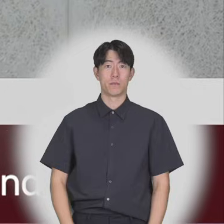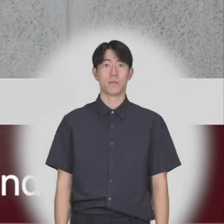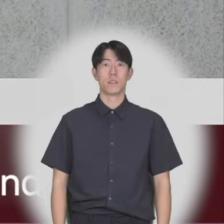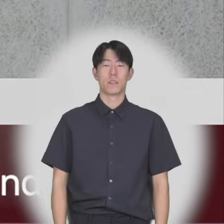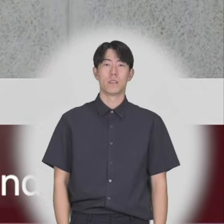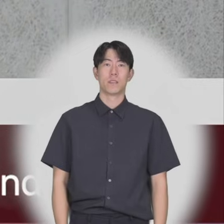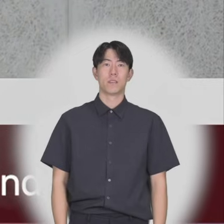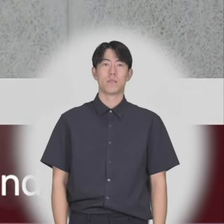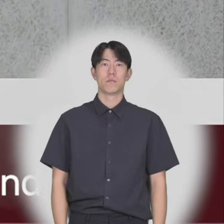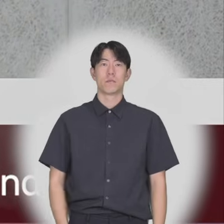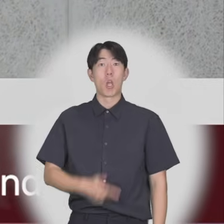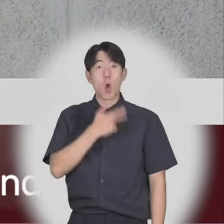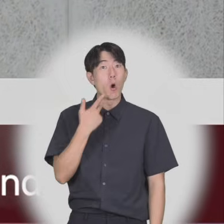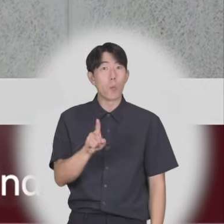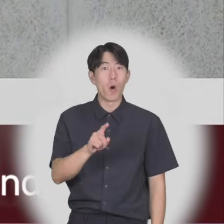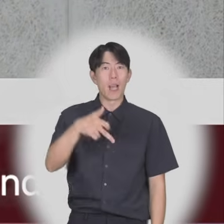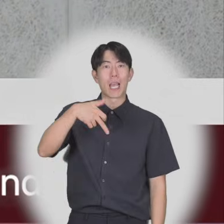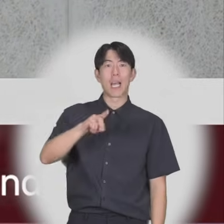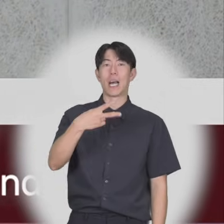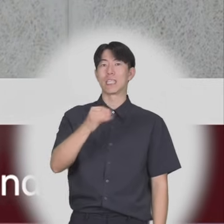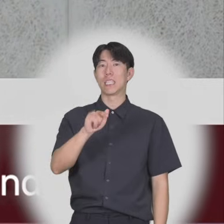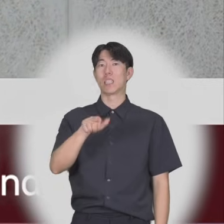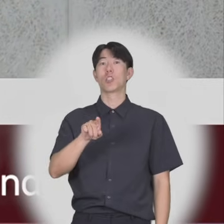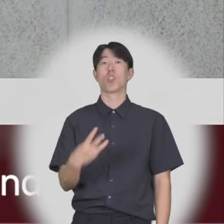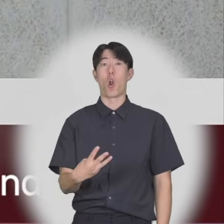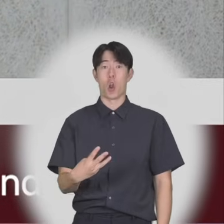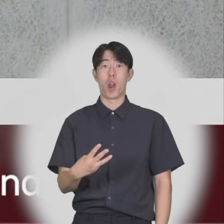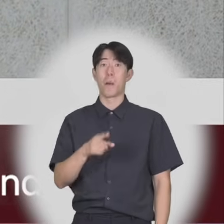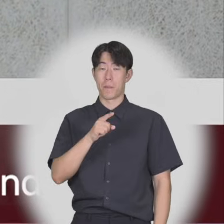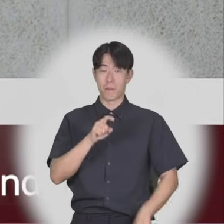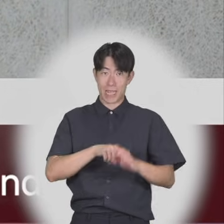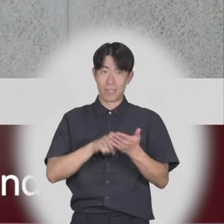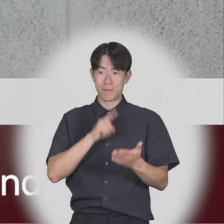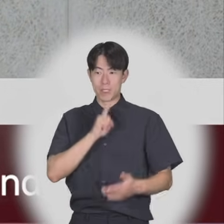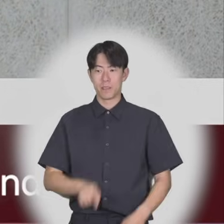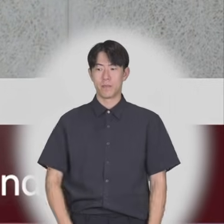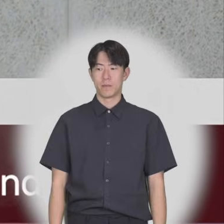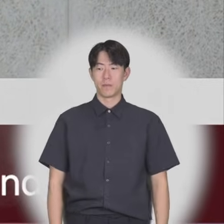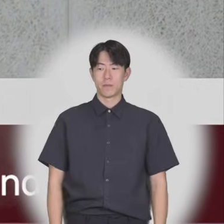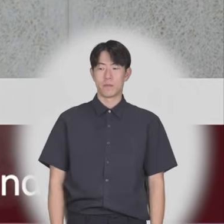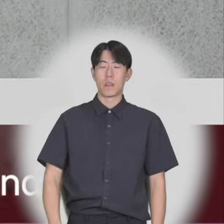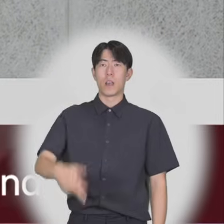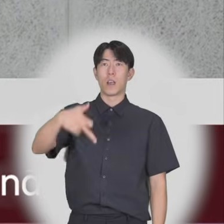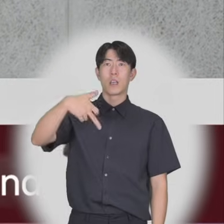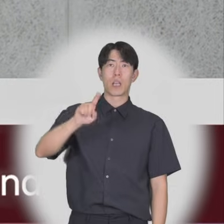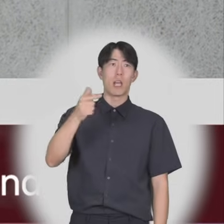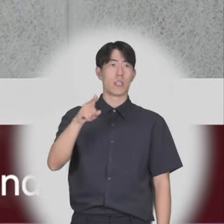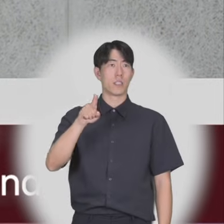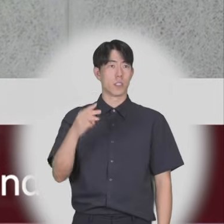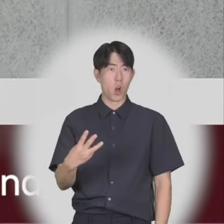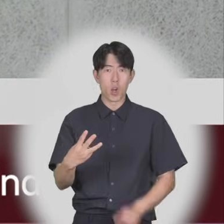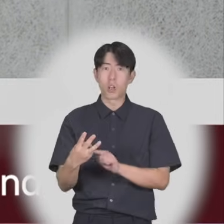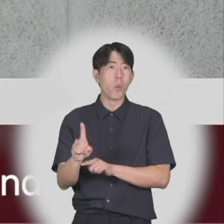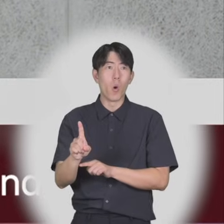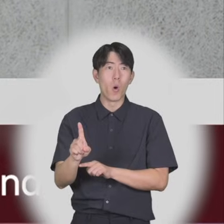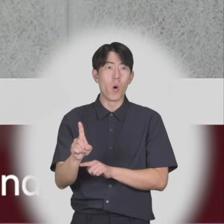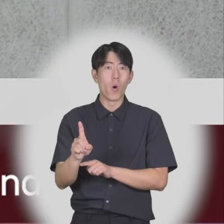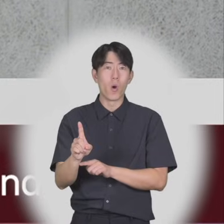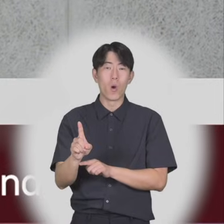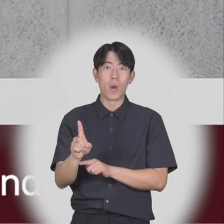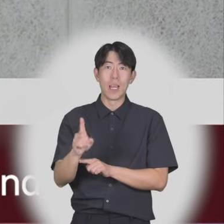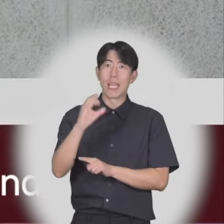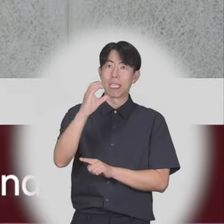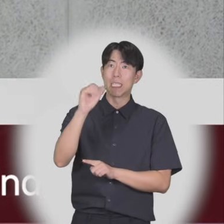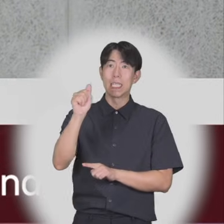마음, 영어로는 카디널 마인드라 그랬는데요. 카디널이라고 할 때 카는요, CAR이라고